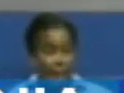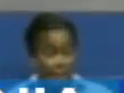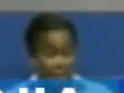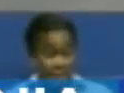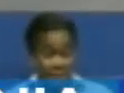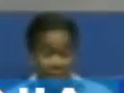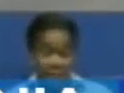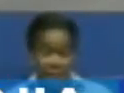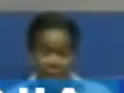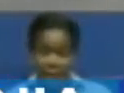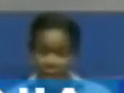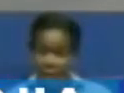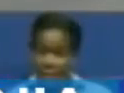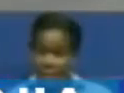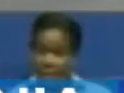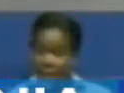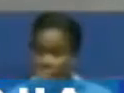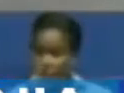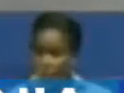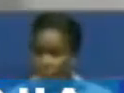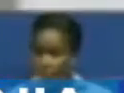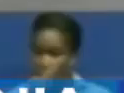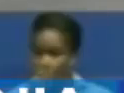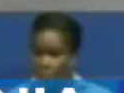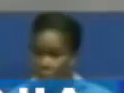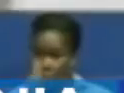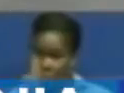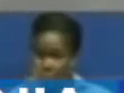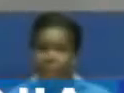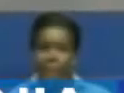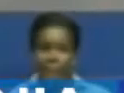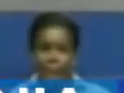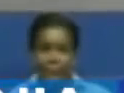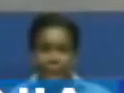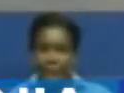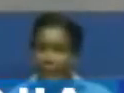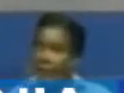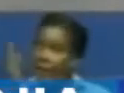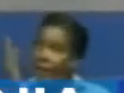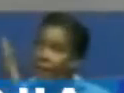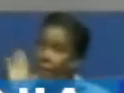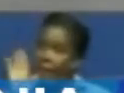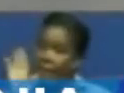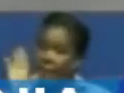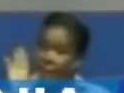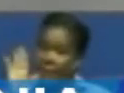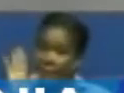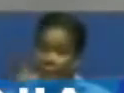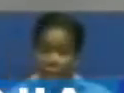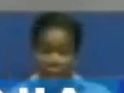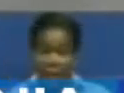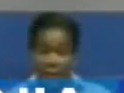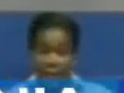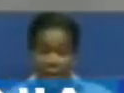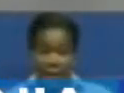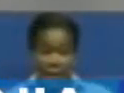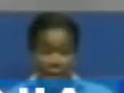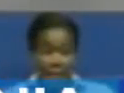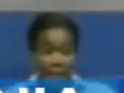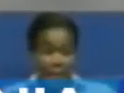Mimi Samia Suluhu Hassan naapa kwamba katika kutekeleza madaraka